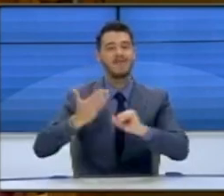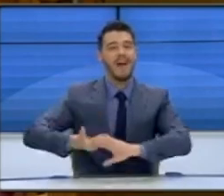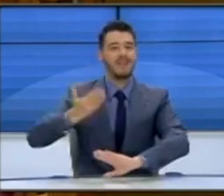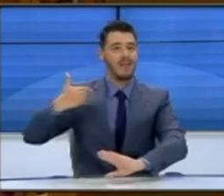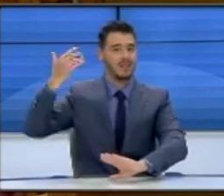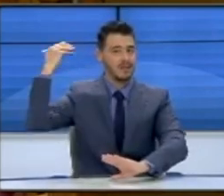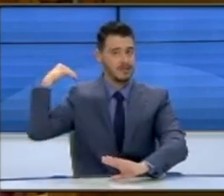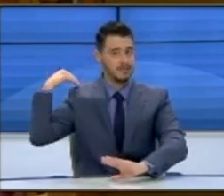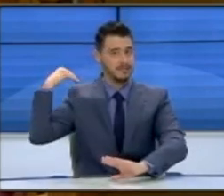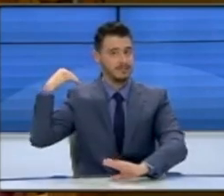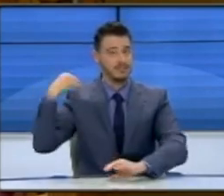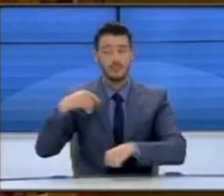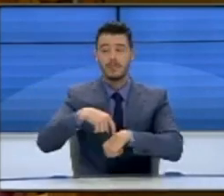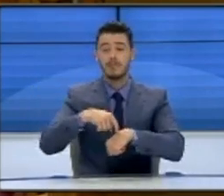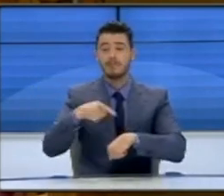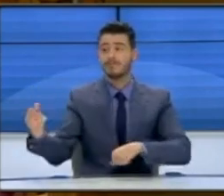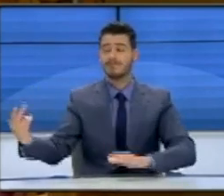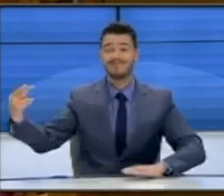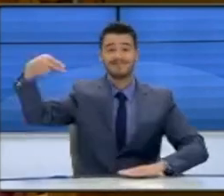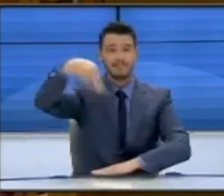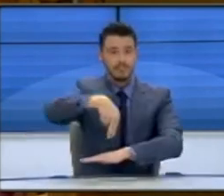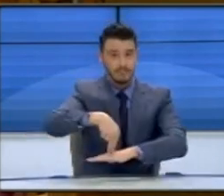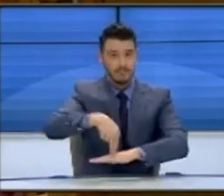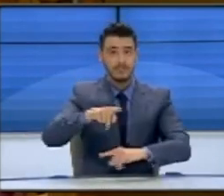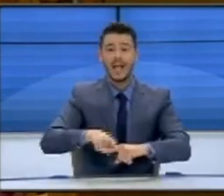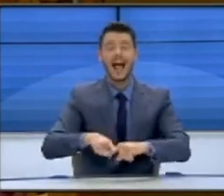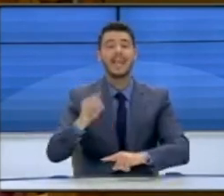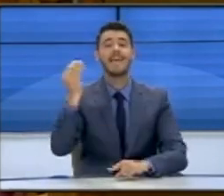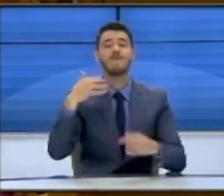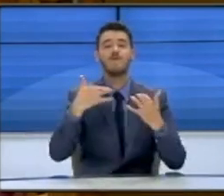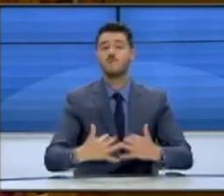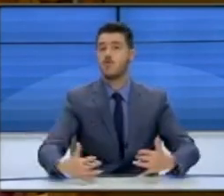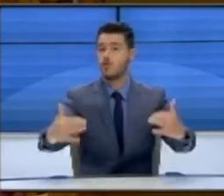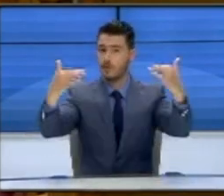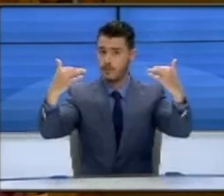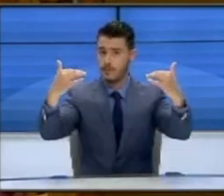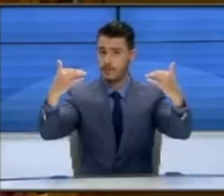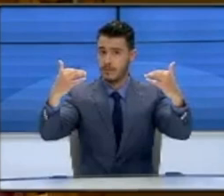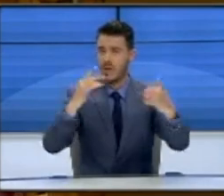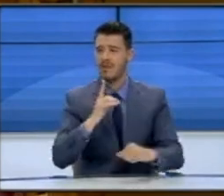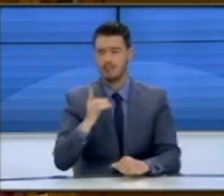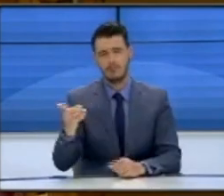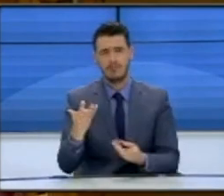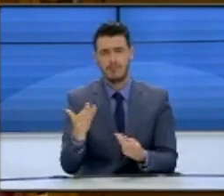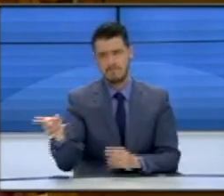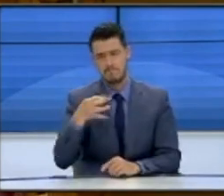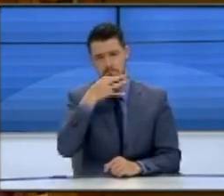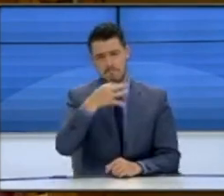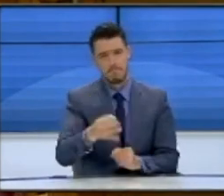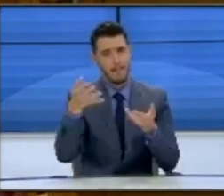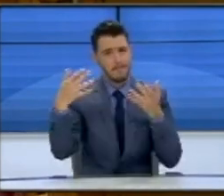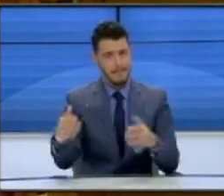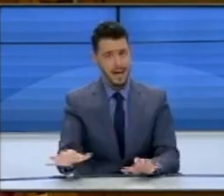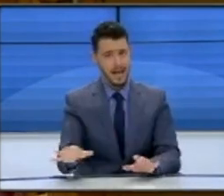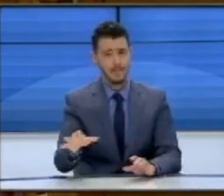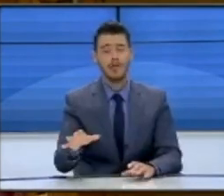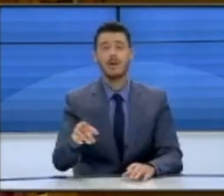Η παρουσία σας σήμερα στο Ελληνικό Κοινοβούλιο συμπίπτει, όπως επισημάνατε, με την